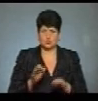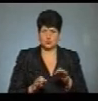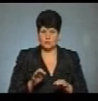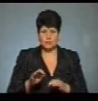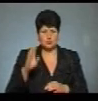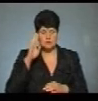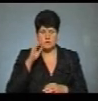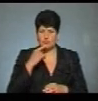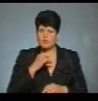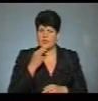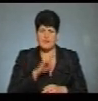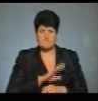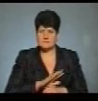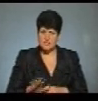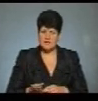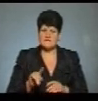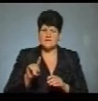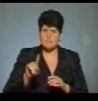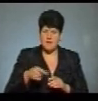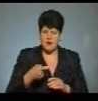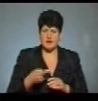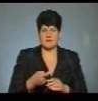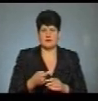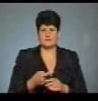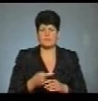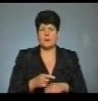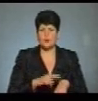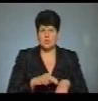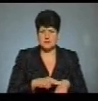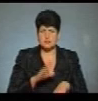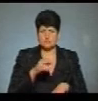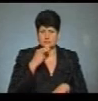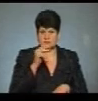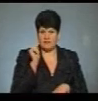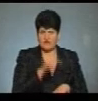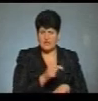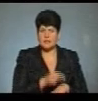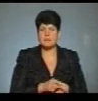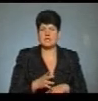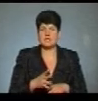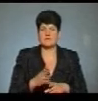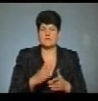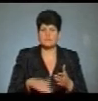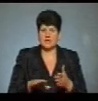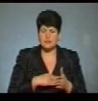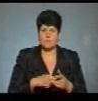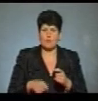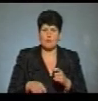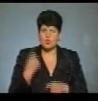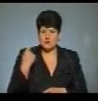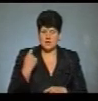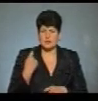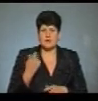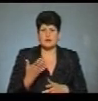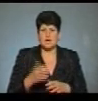не визнає своєї вини, вимагає визнати дії поліцейських протиправними, а також скасувати постанову патрульних про адмінправопорушення. На